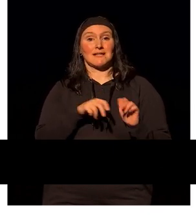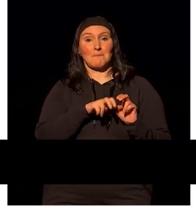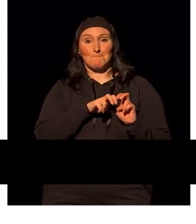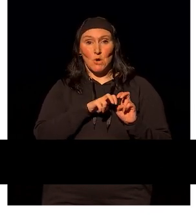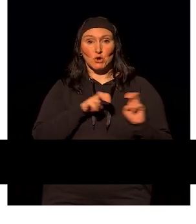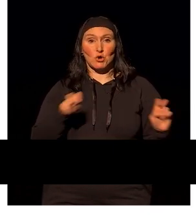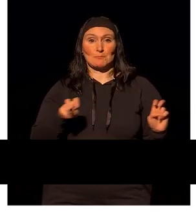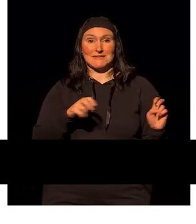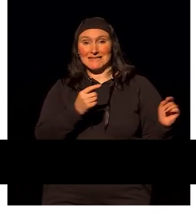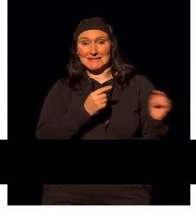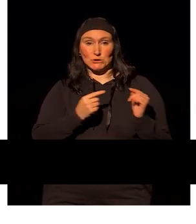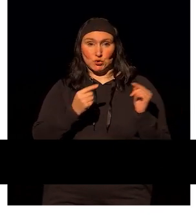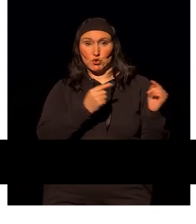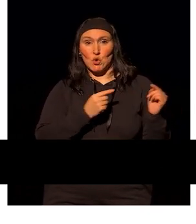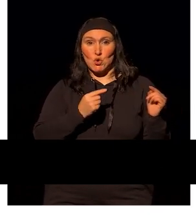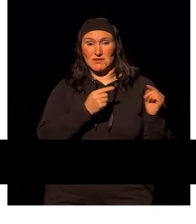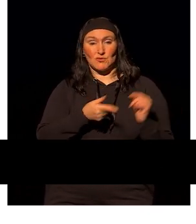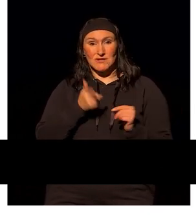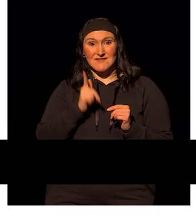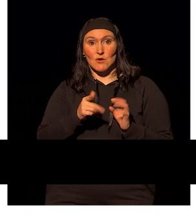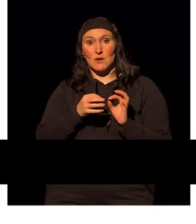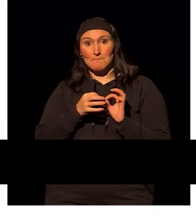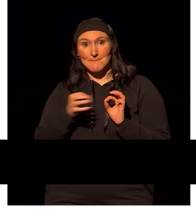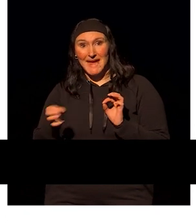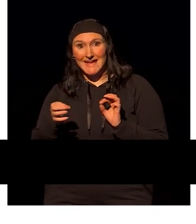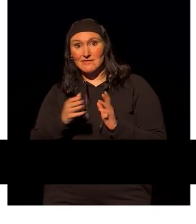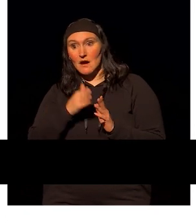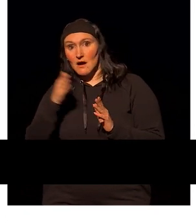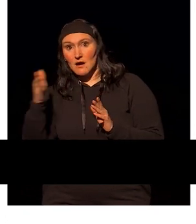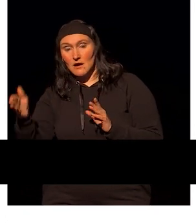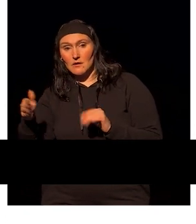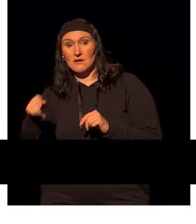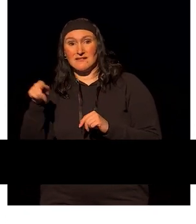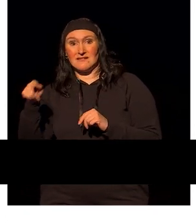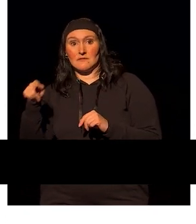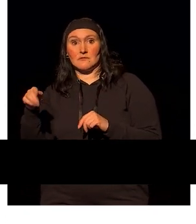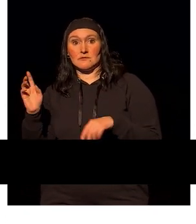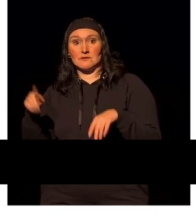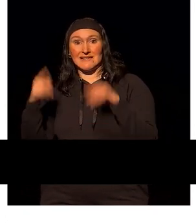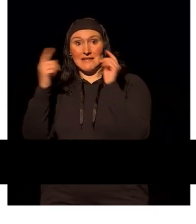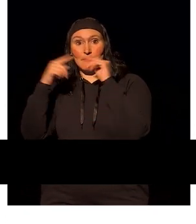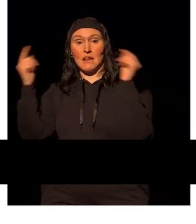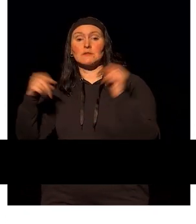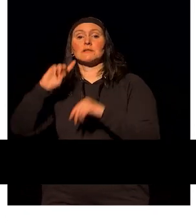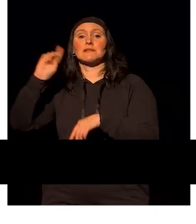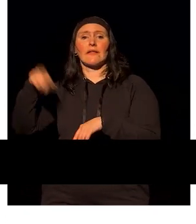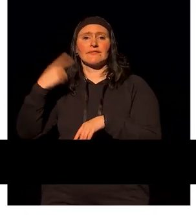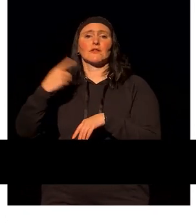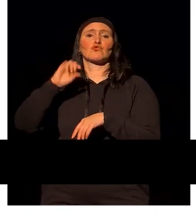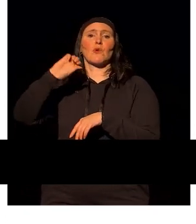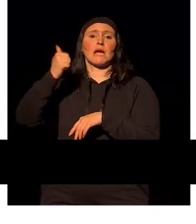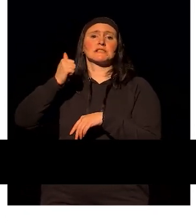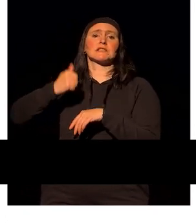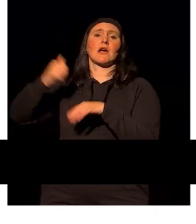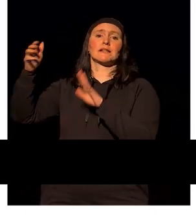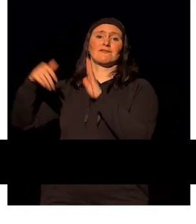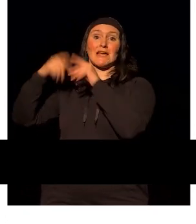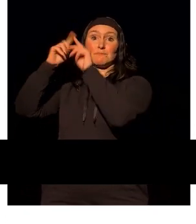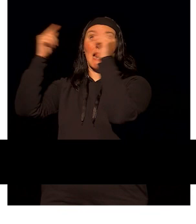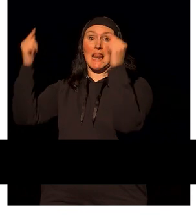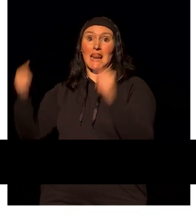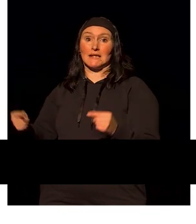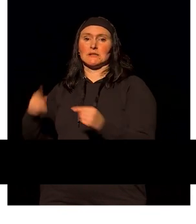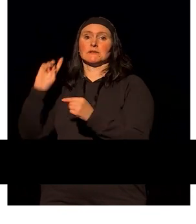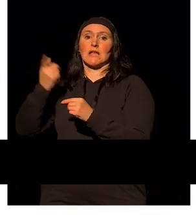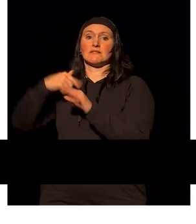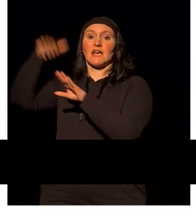200 Meter davon dieses Bild erstmal ein Vorhang drüber gehangen worden ist und dann etwas später in der